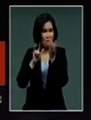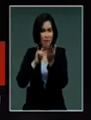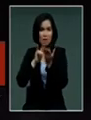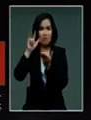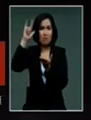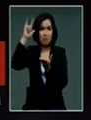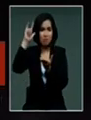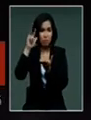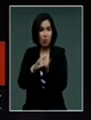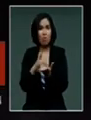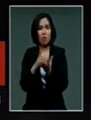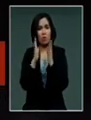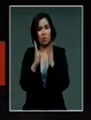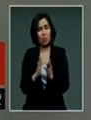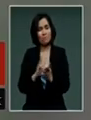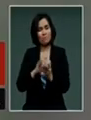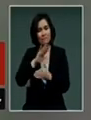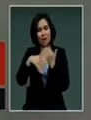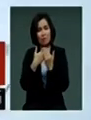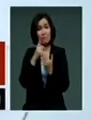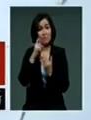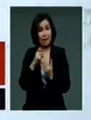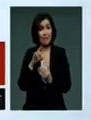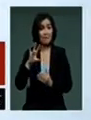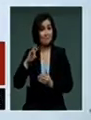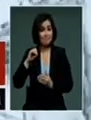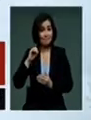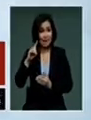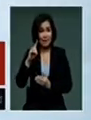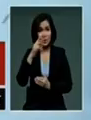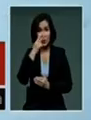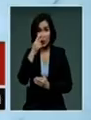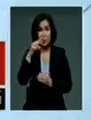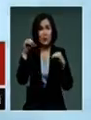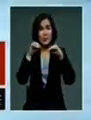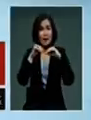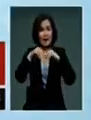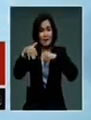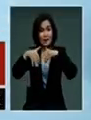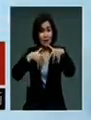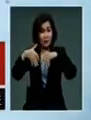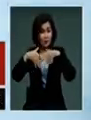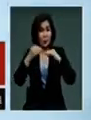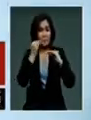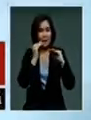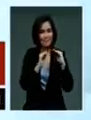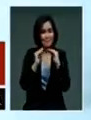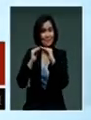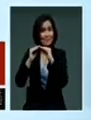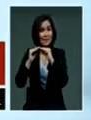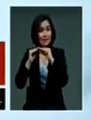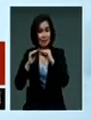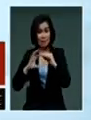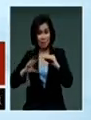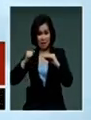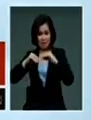และลูกเรือ71 รายเสียชีวิตทั้งหมดโดยจุดที่ตกนั้นอยู่ใกล้กับหมู่บ้านอากูโนโวซึ่งอยู่ห่างจากกรุง